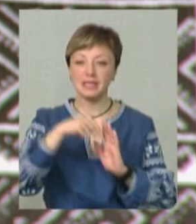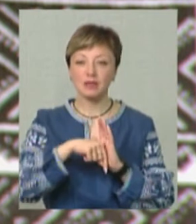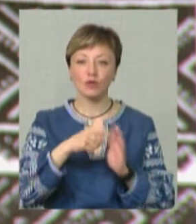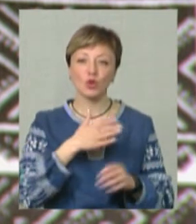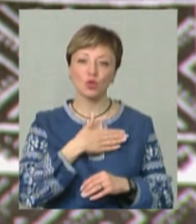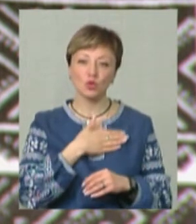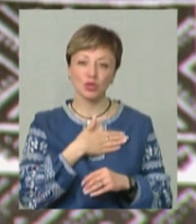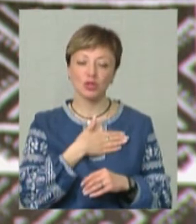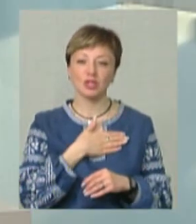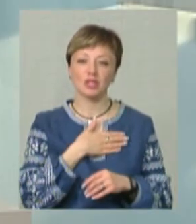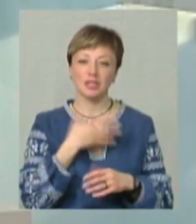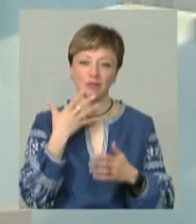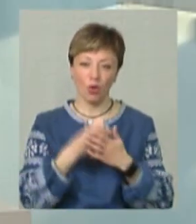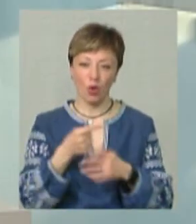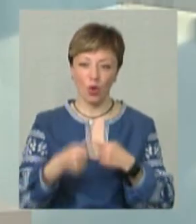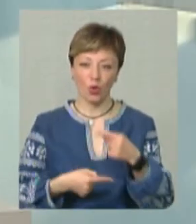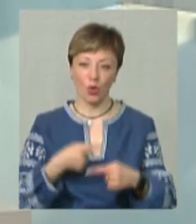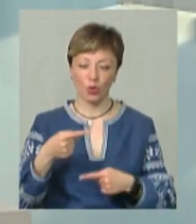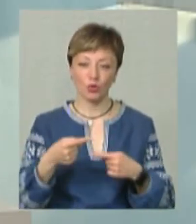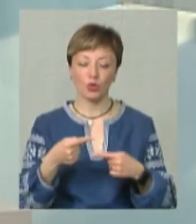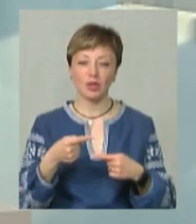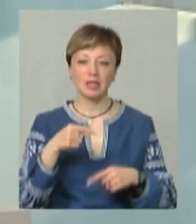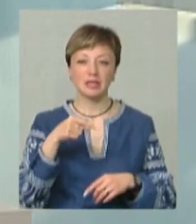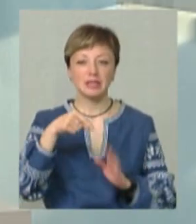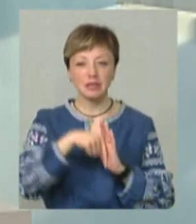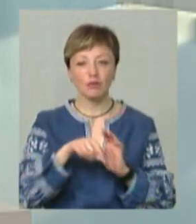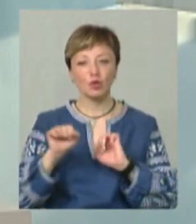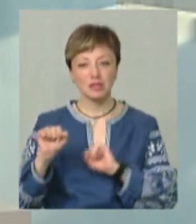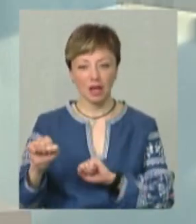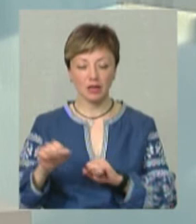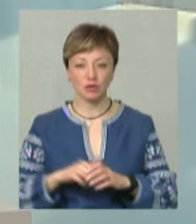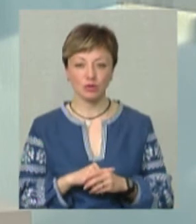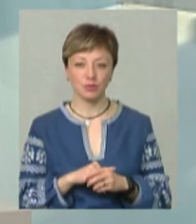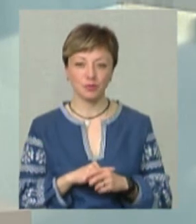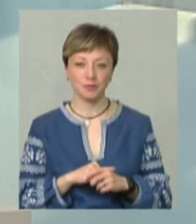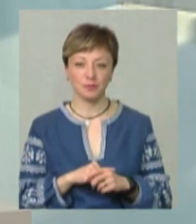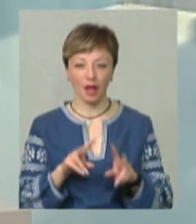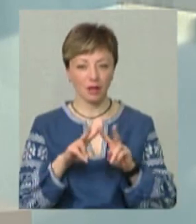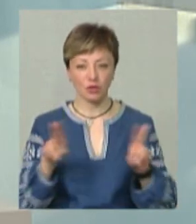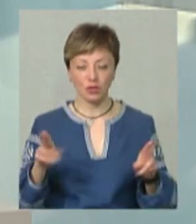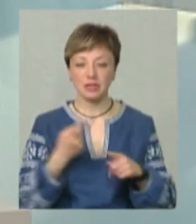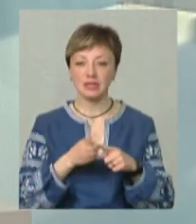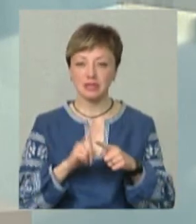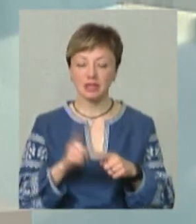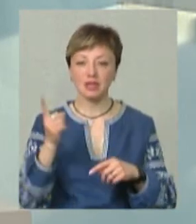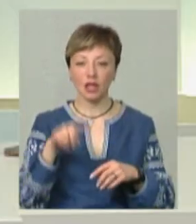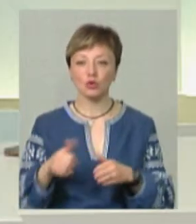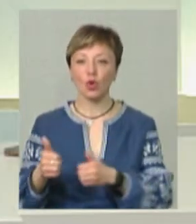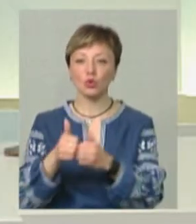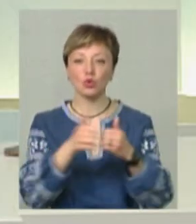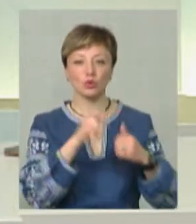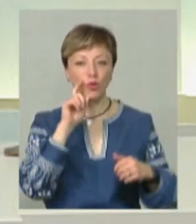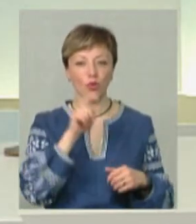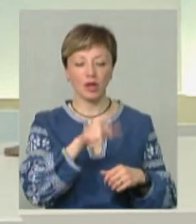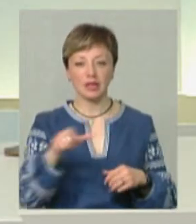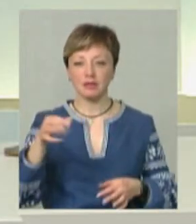символ душі свого роду, символ захисту аналогічно, тому що це те, що оточувало